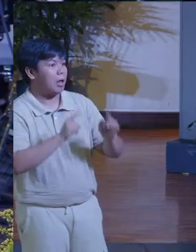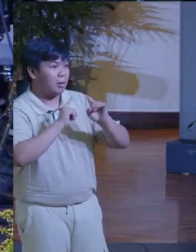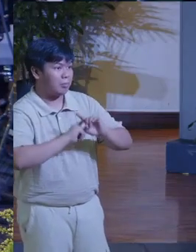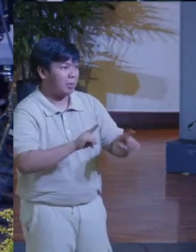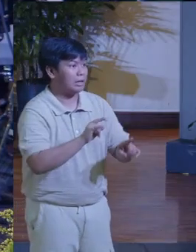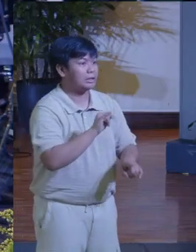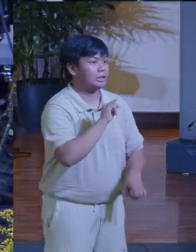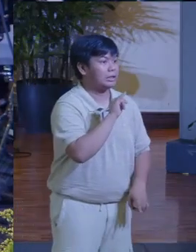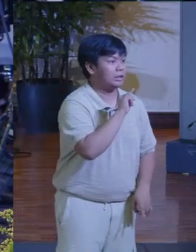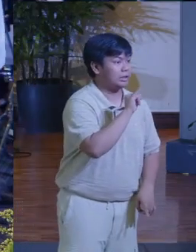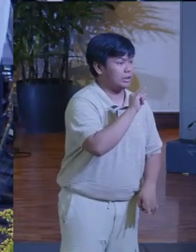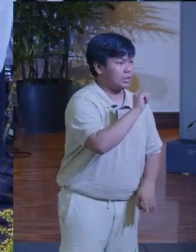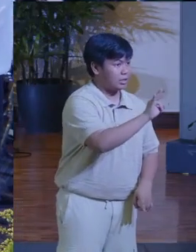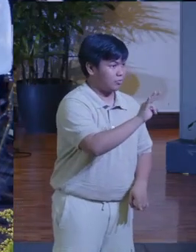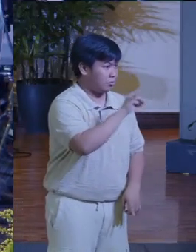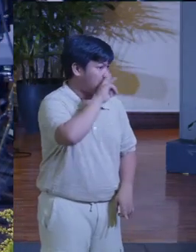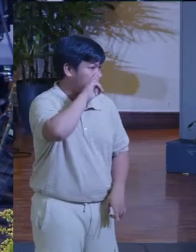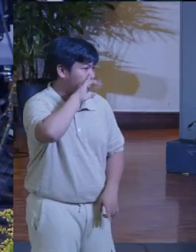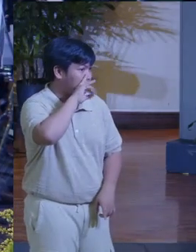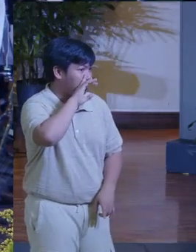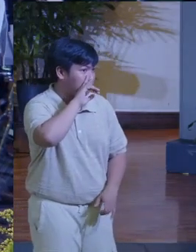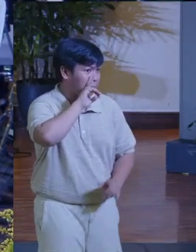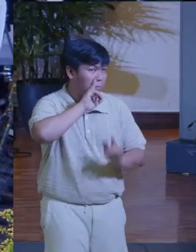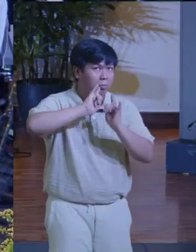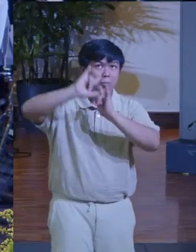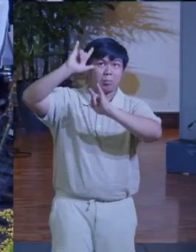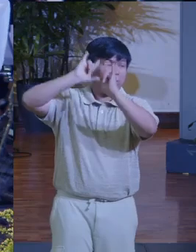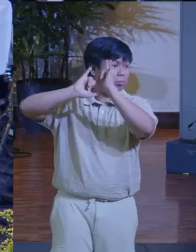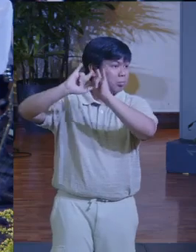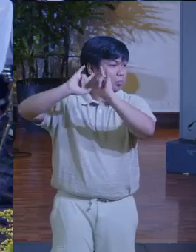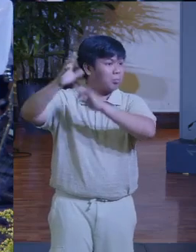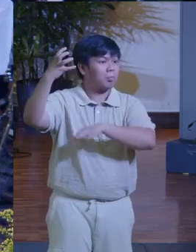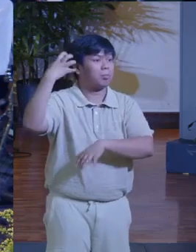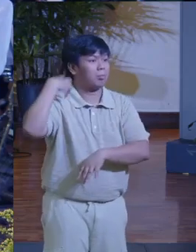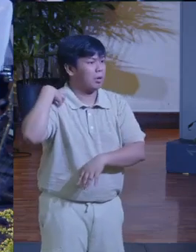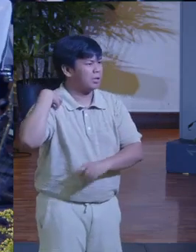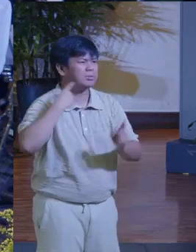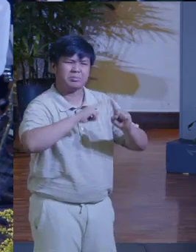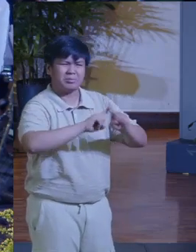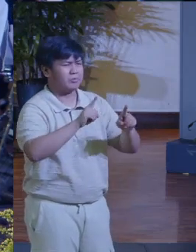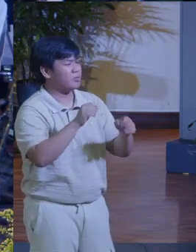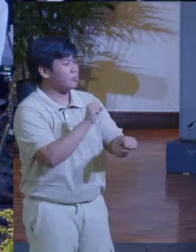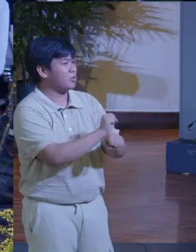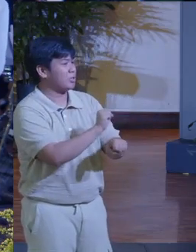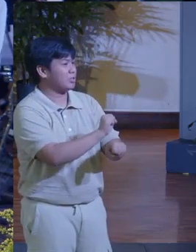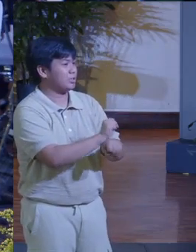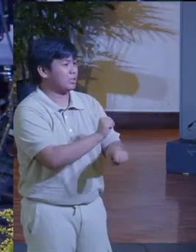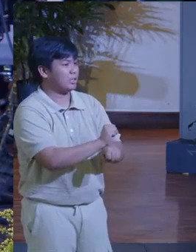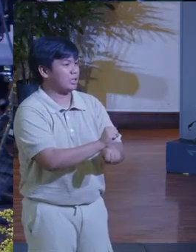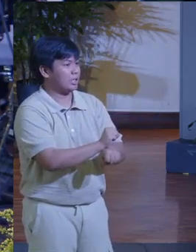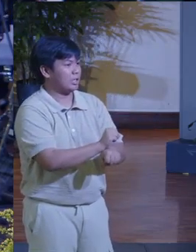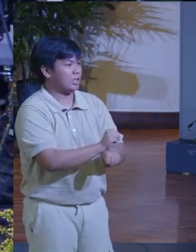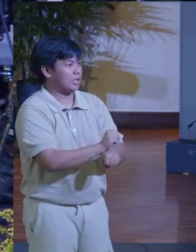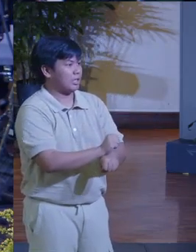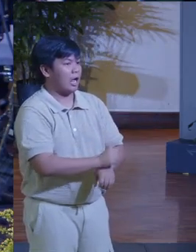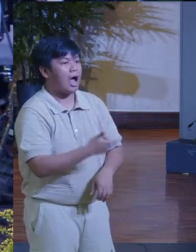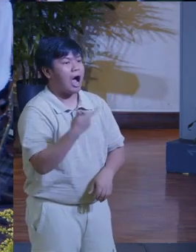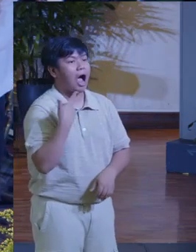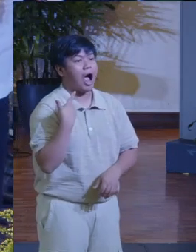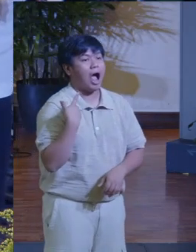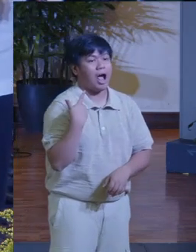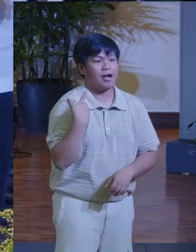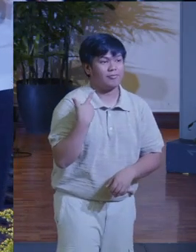na may pagmamahal sa inyo, iba po ang trabaho, di ba? Iba po ang gawa.